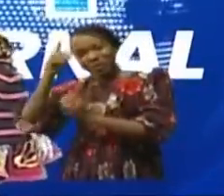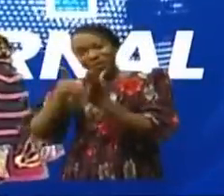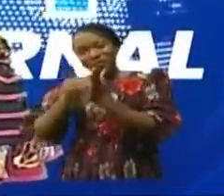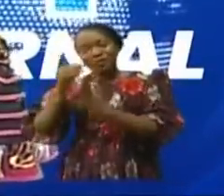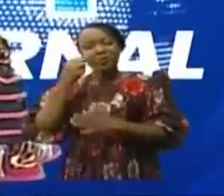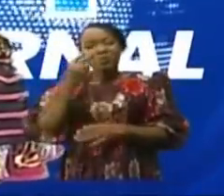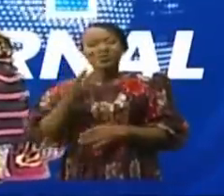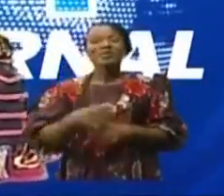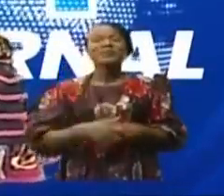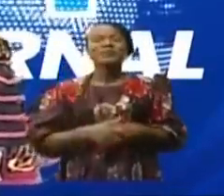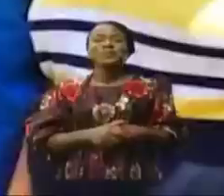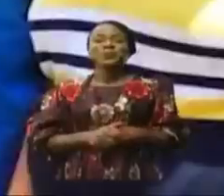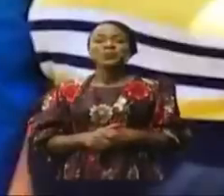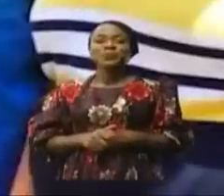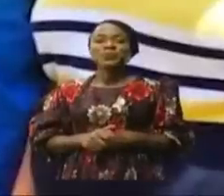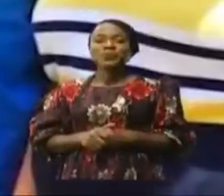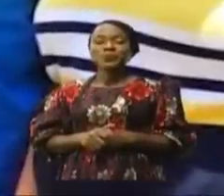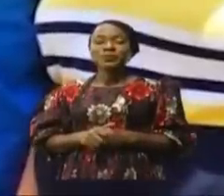Anina.